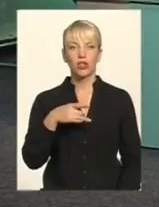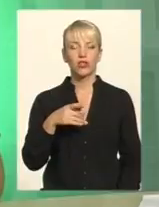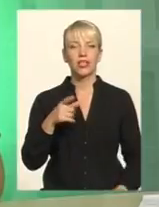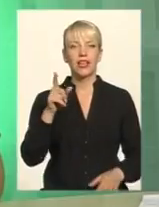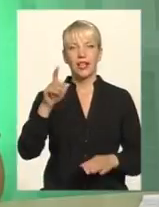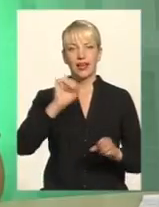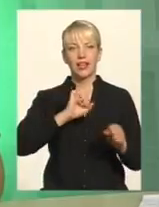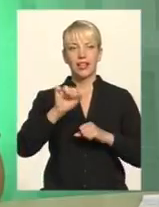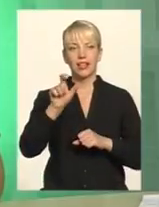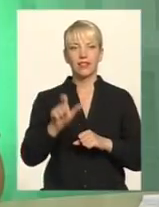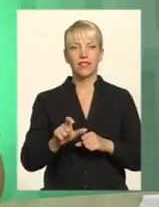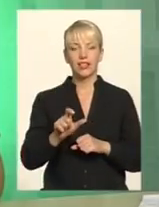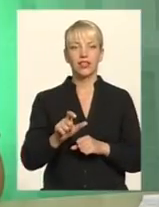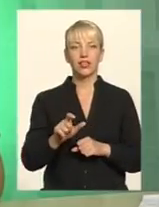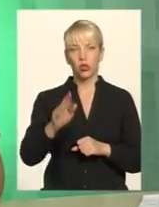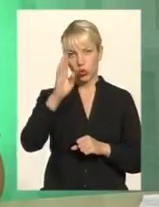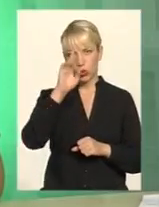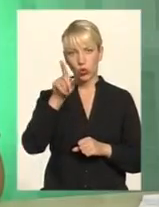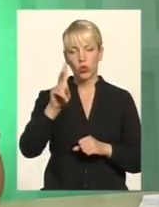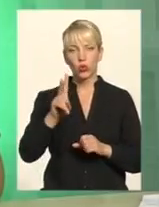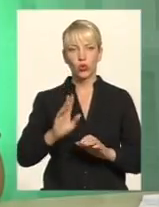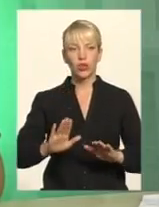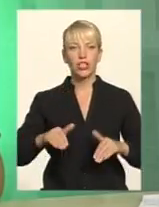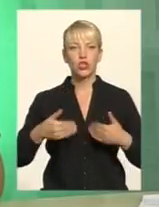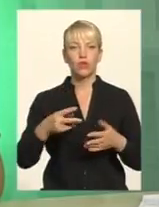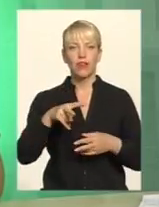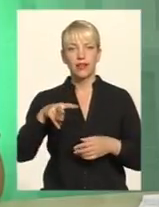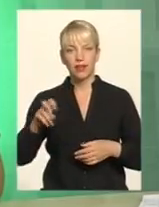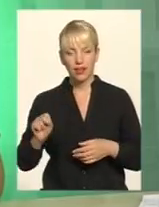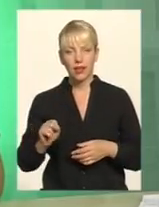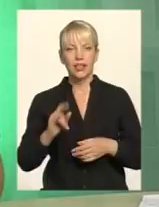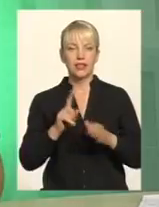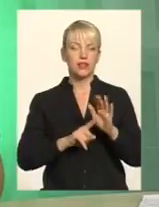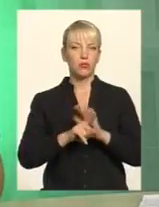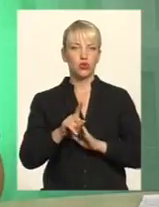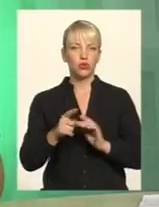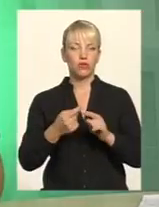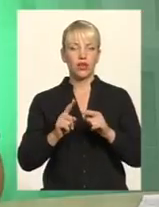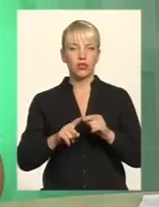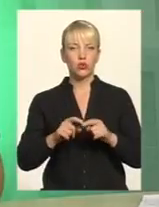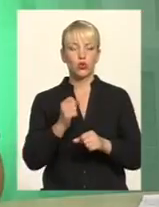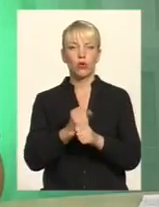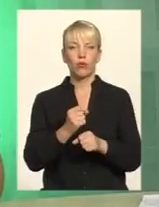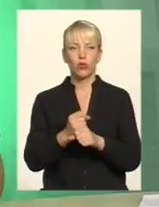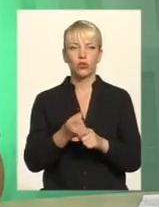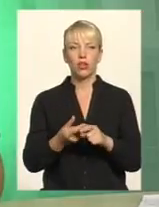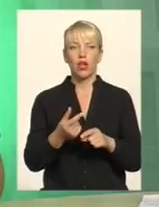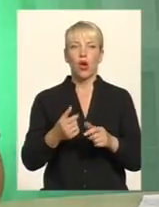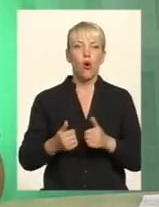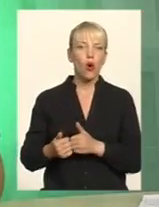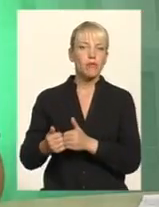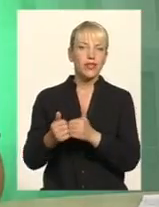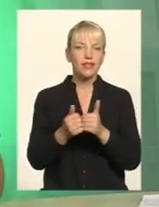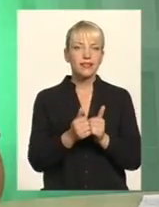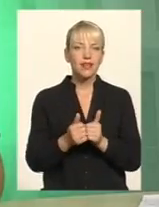керівника сьогодні, той, хто ініціювала і започаткувала цю роботу, дуже активно об'єднувала навколо себе громаду,